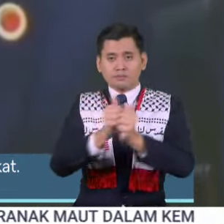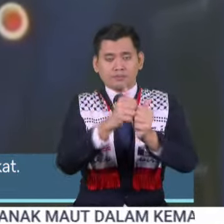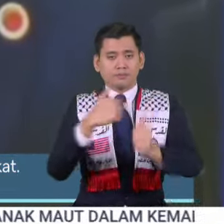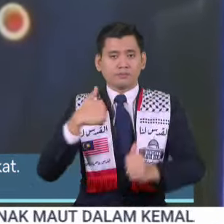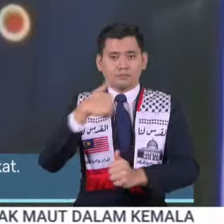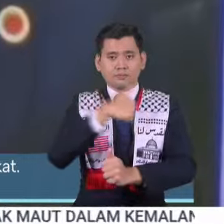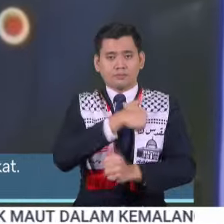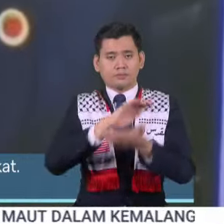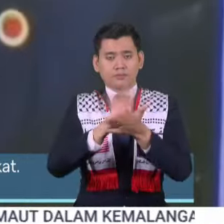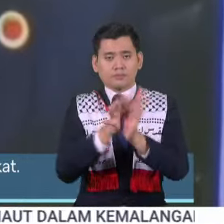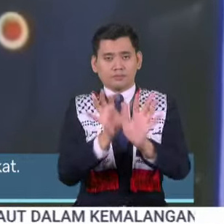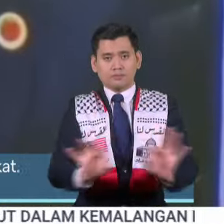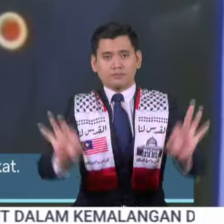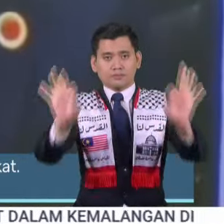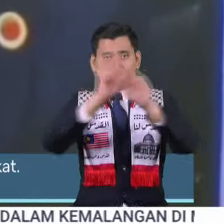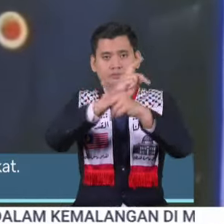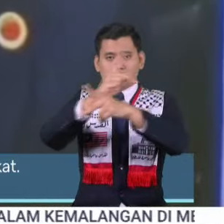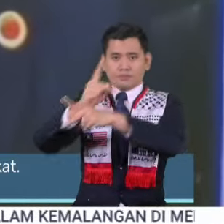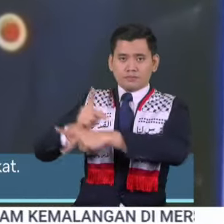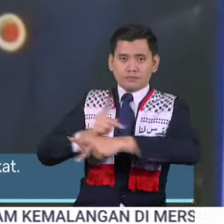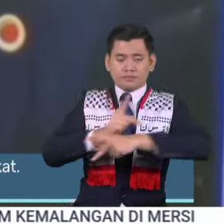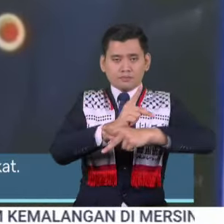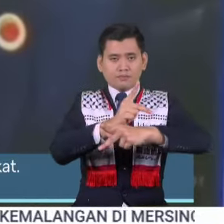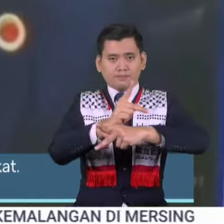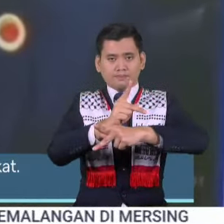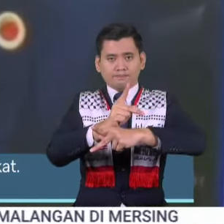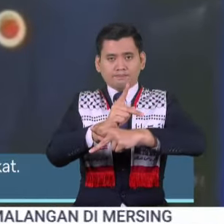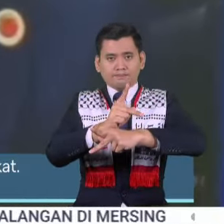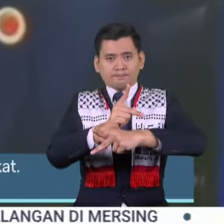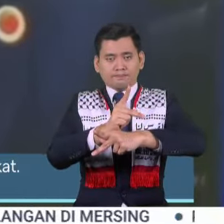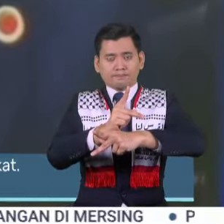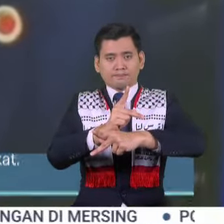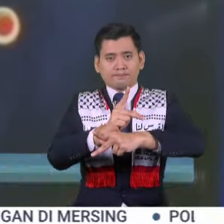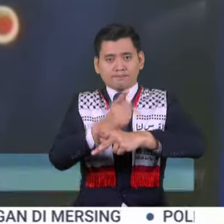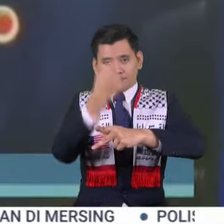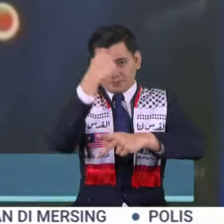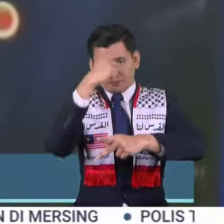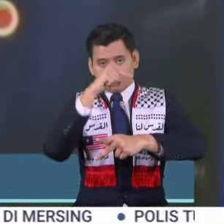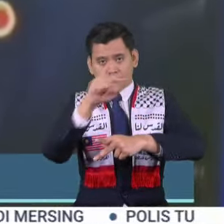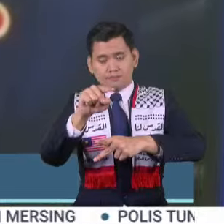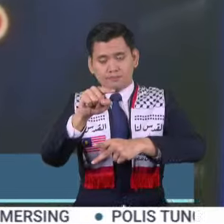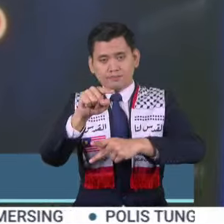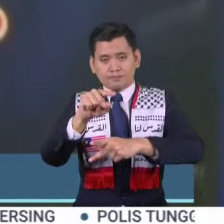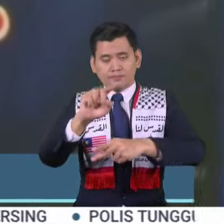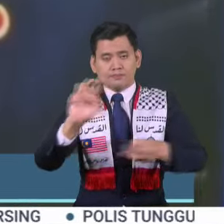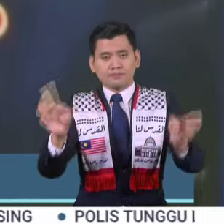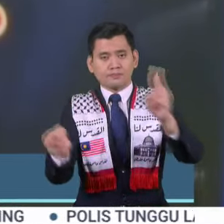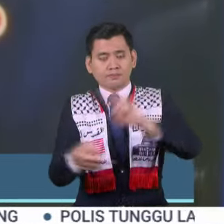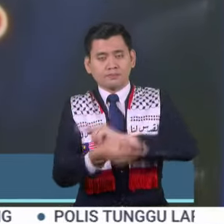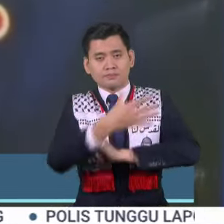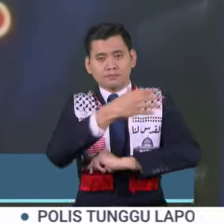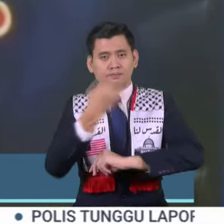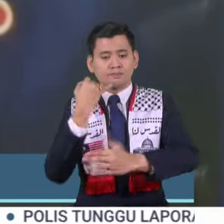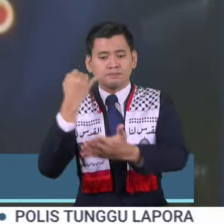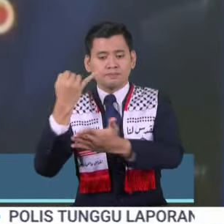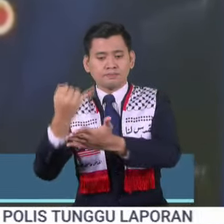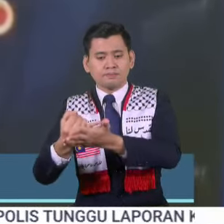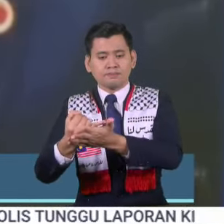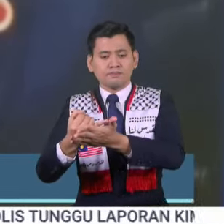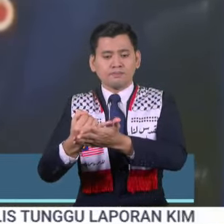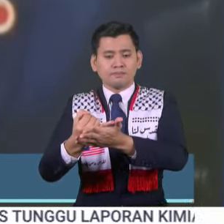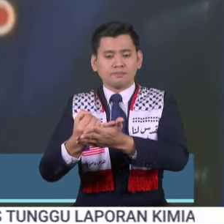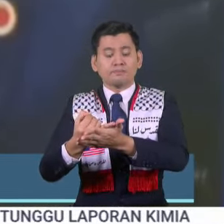prioritize and protect the protection of our cizens from cyber exploitation related to terrorismffic